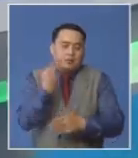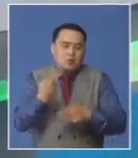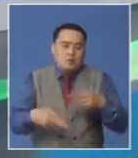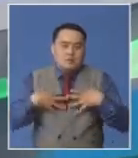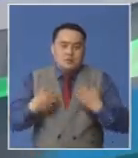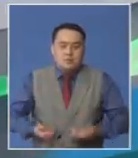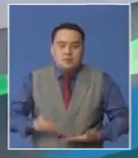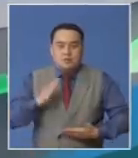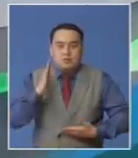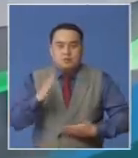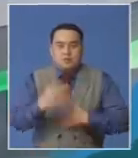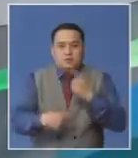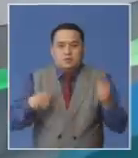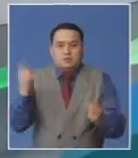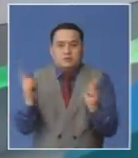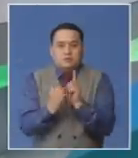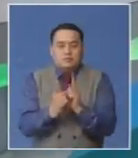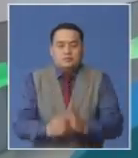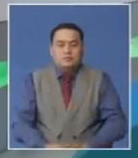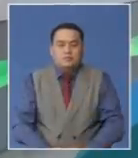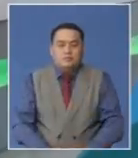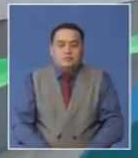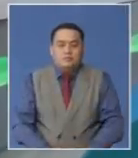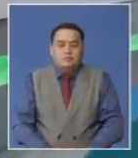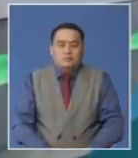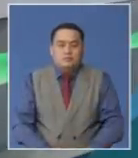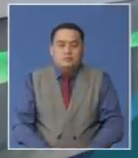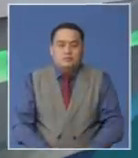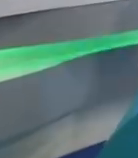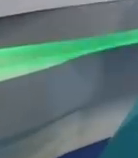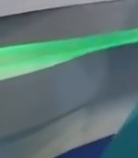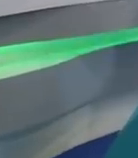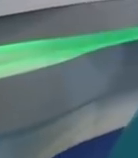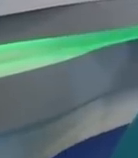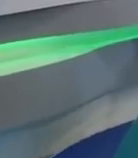информация уходящего дня спасибо за внимание и оставайтесь на нашем телеканале